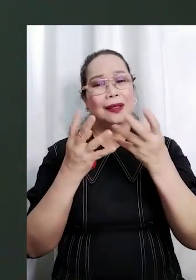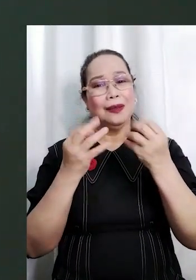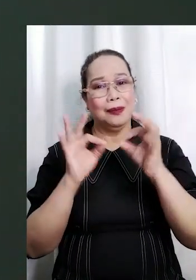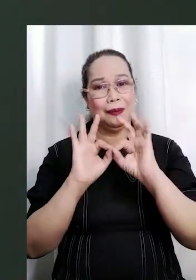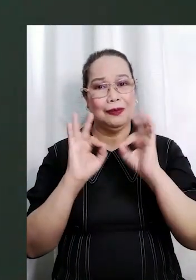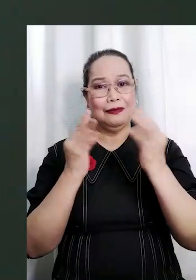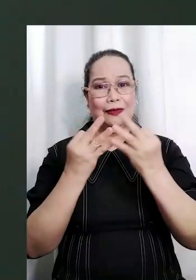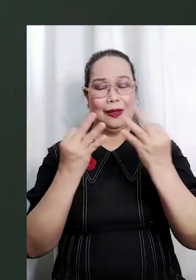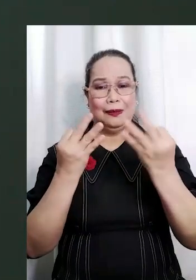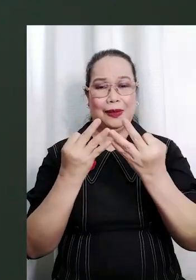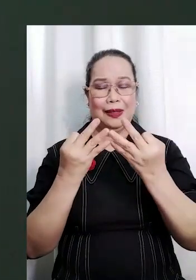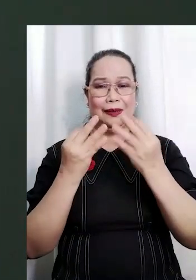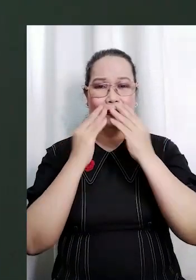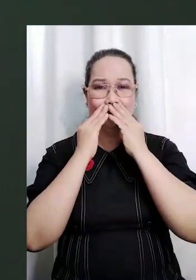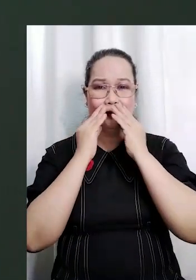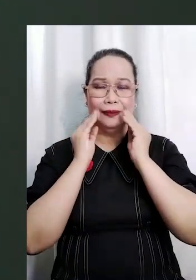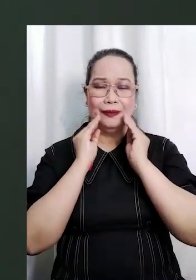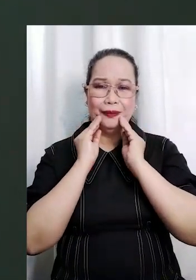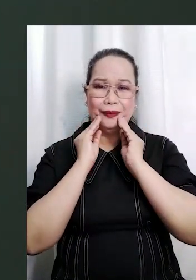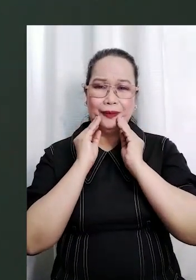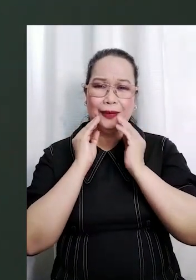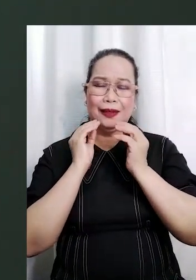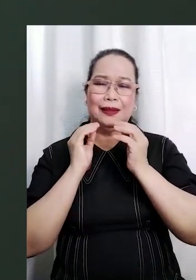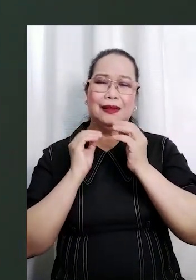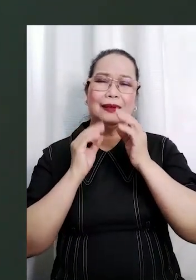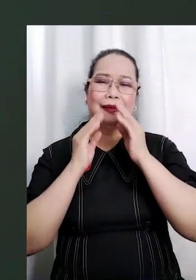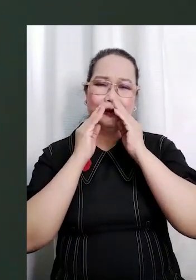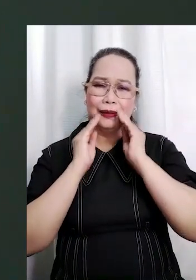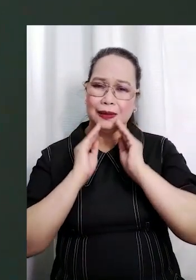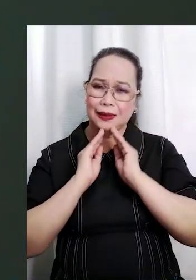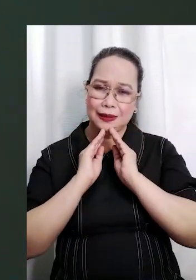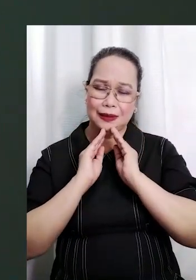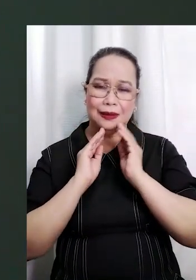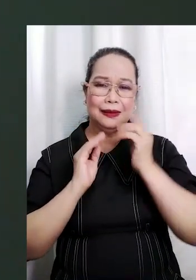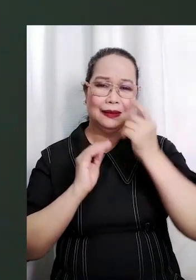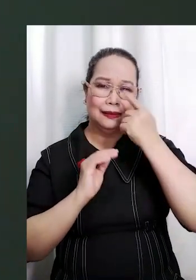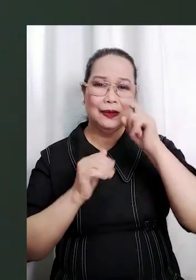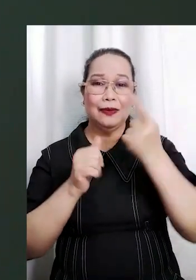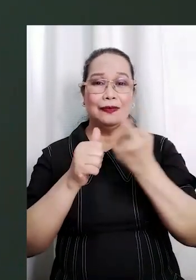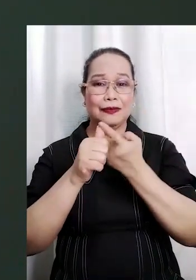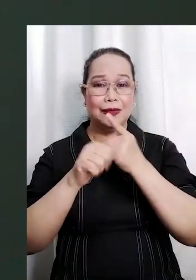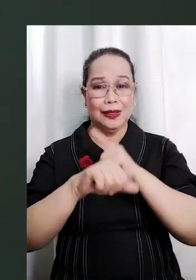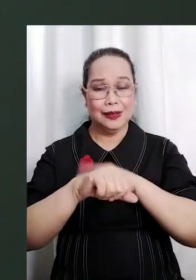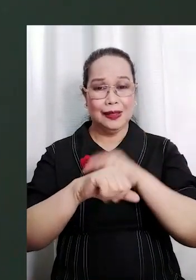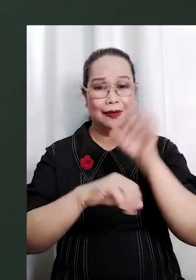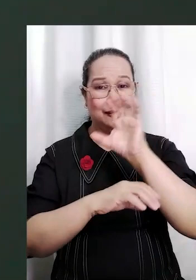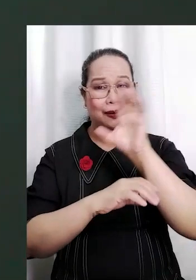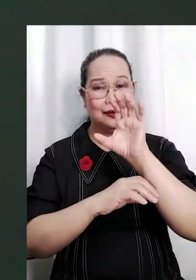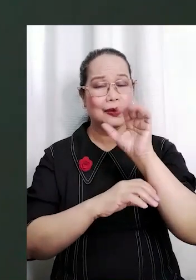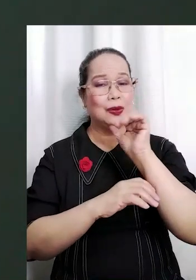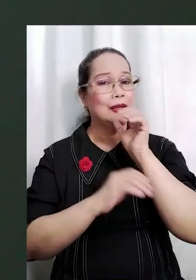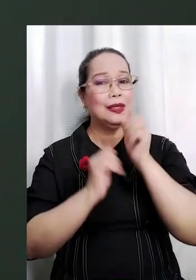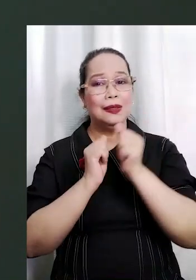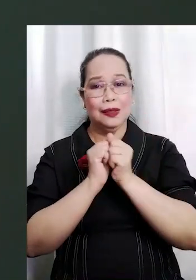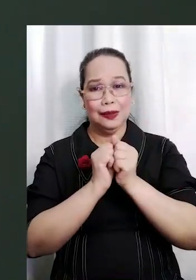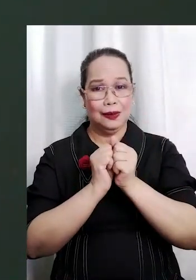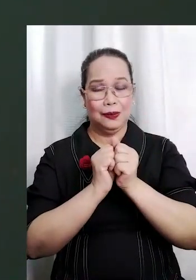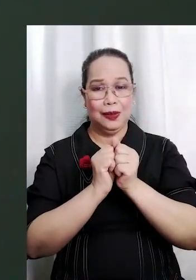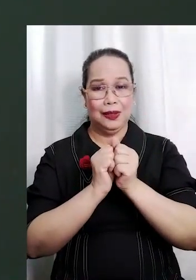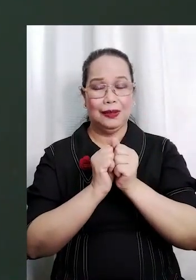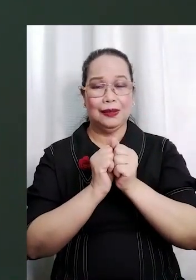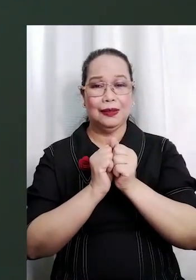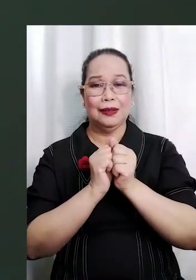natin nagluluksa sa kapanahunan ng Pasko dahil first time sa Christmas season na hindi nila